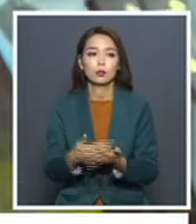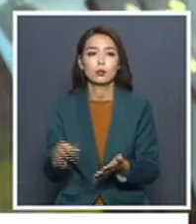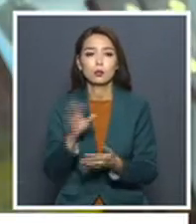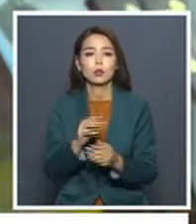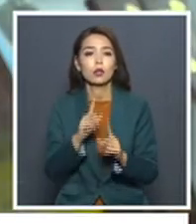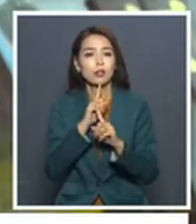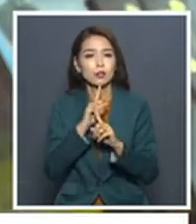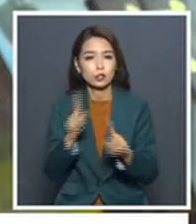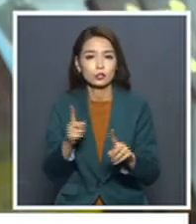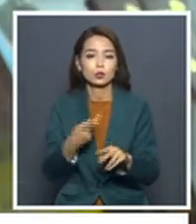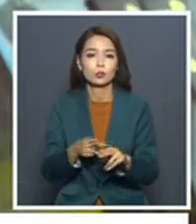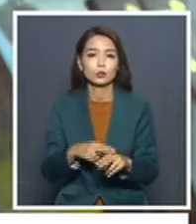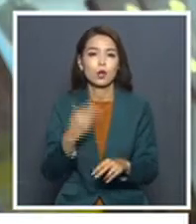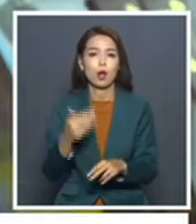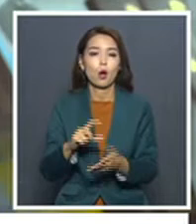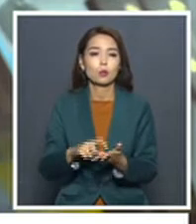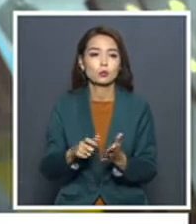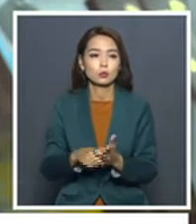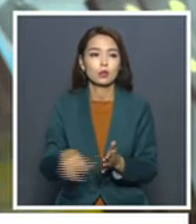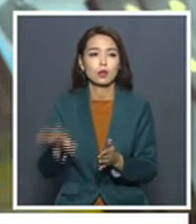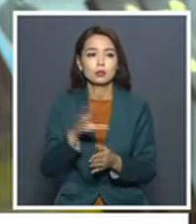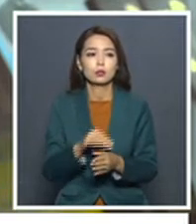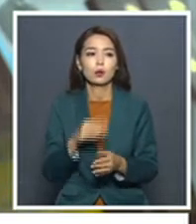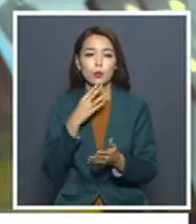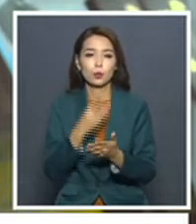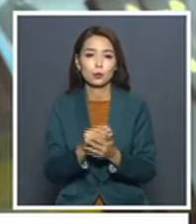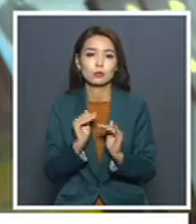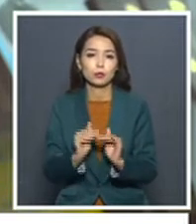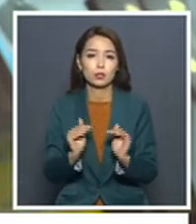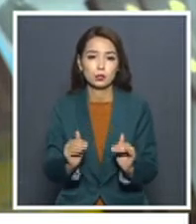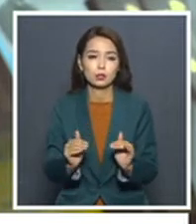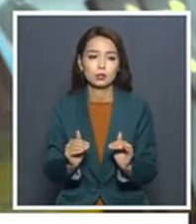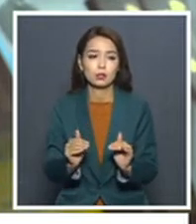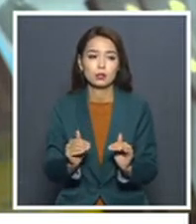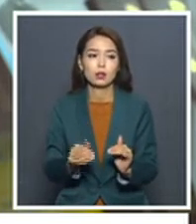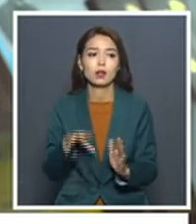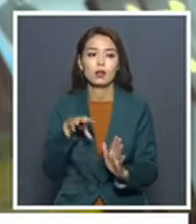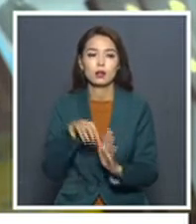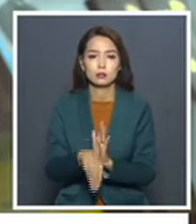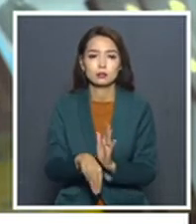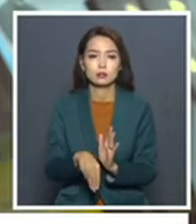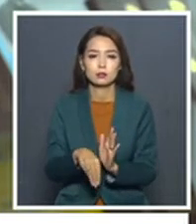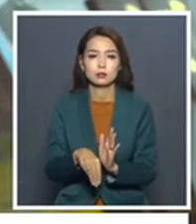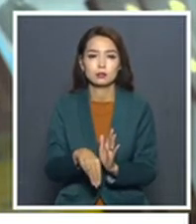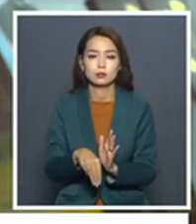Өйткені аудиторияға кіріп шыққан сайын, оның қасынан өткен сайын біздің студенттеріміз бір